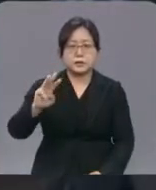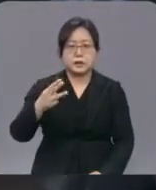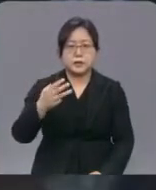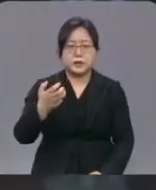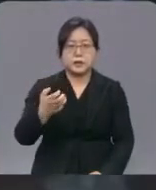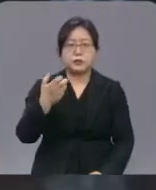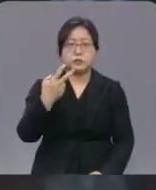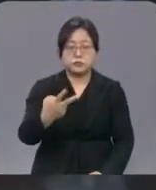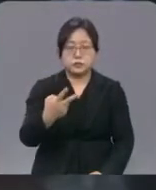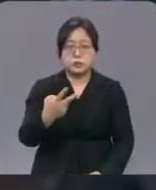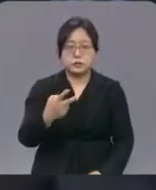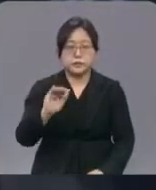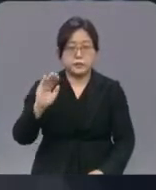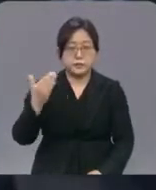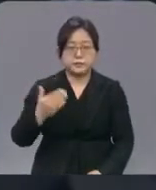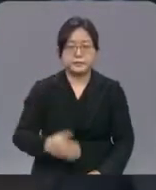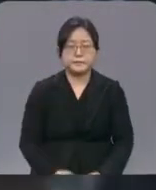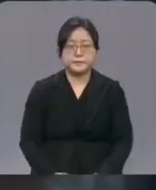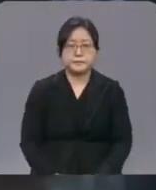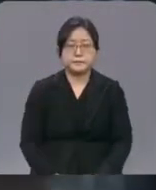35만 8,382명으로 늘었습니다.